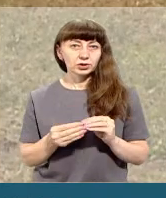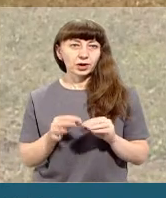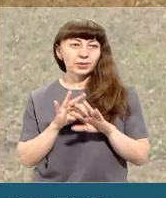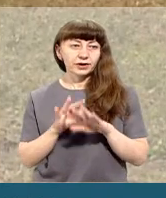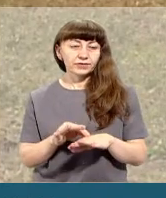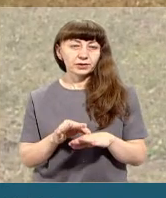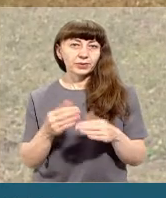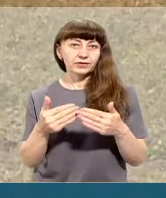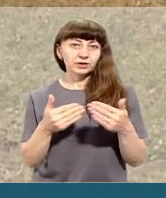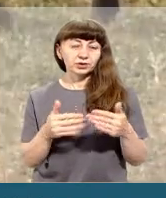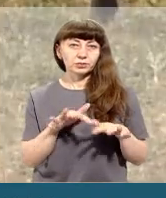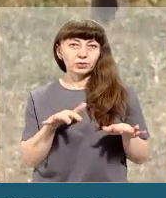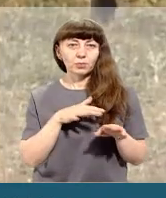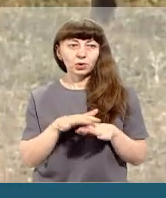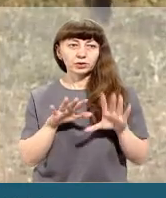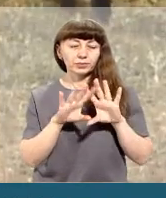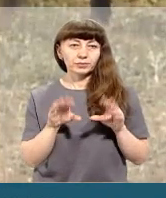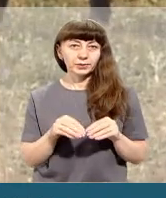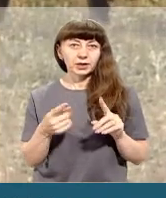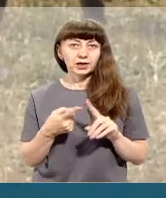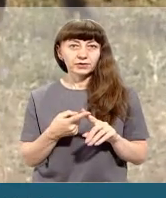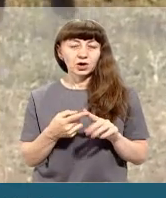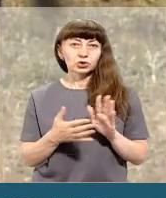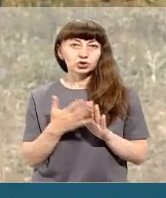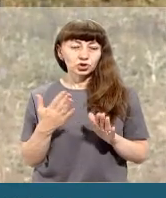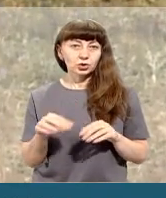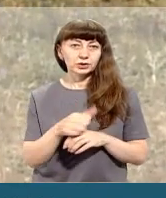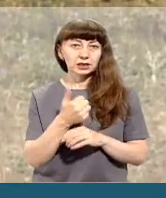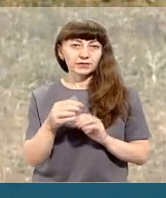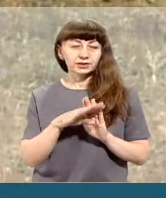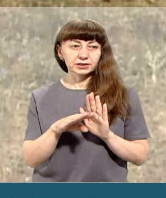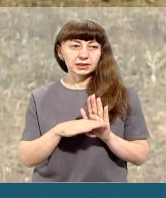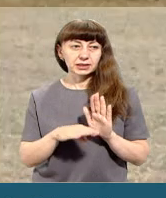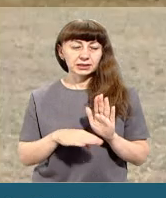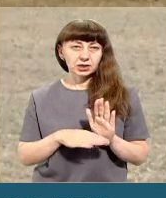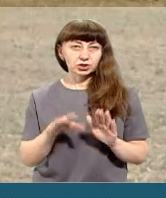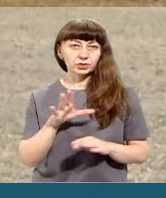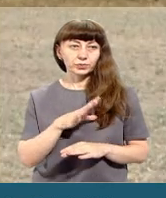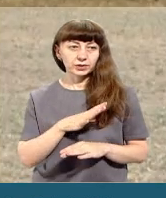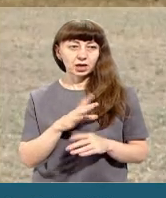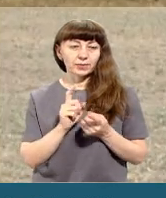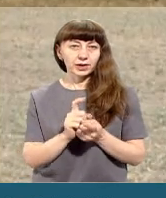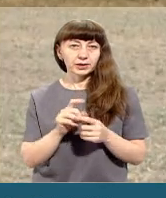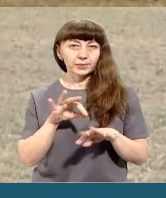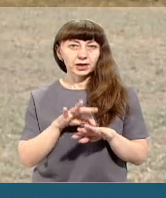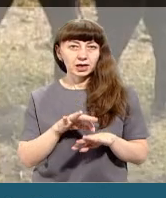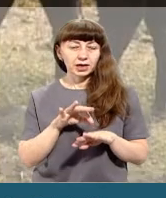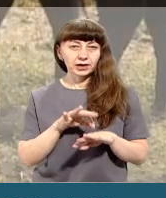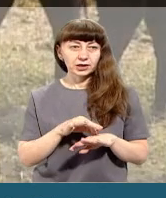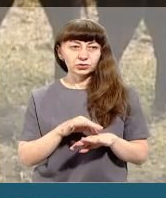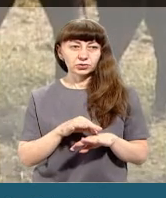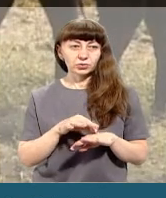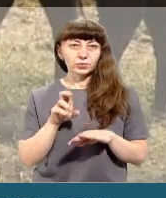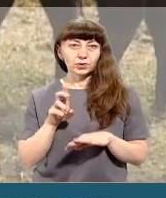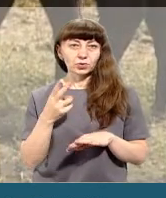провели своевременно и в полном объеме. При этом первоочередной и приоритетной задачей региональной ветслужбы стала борьба с таким хроническим